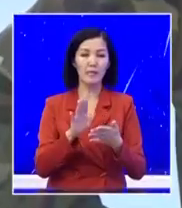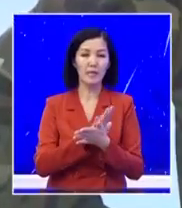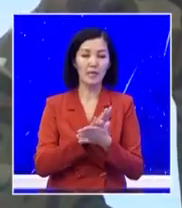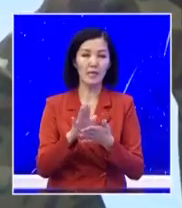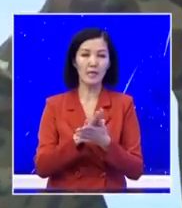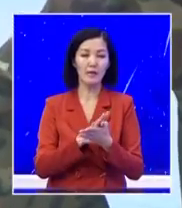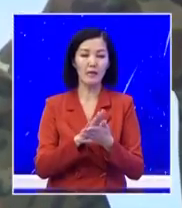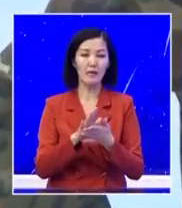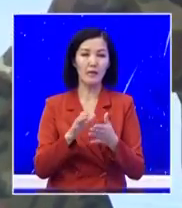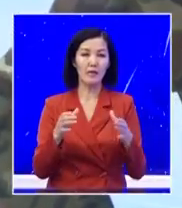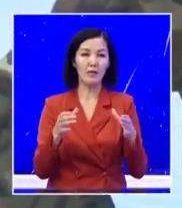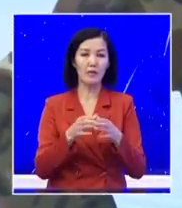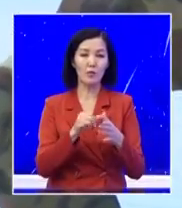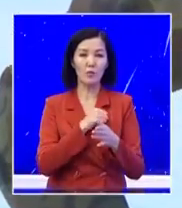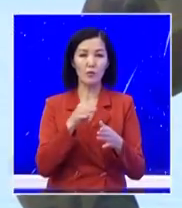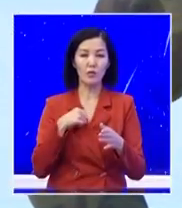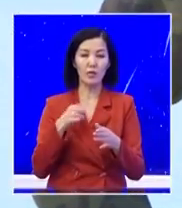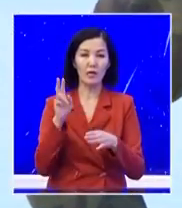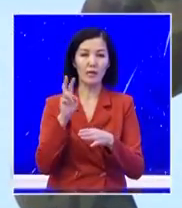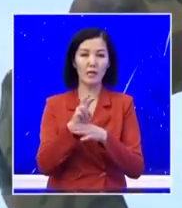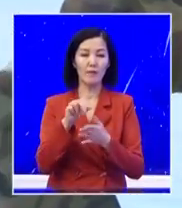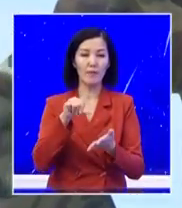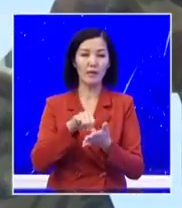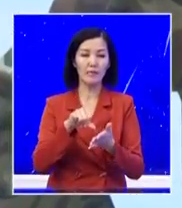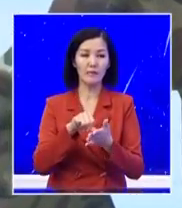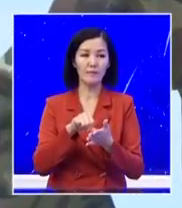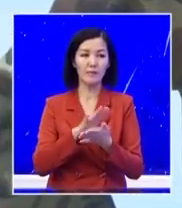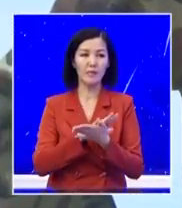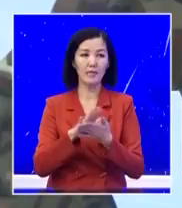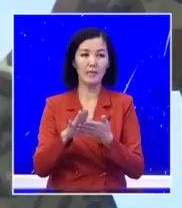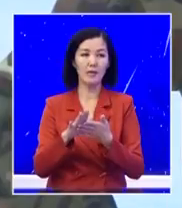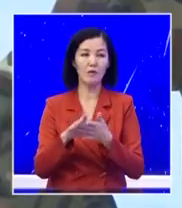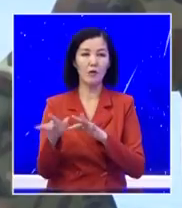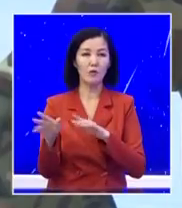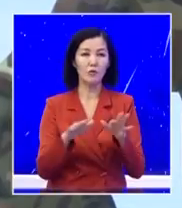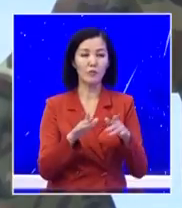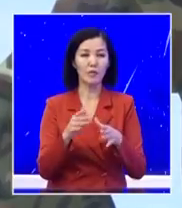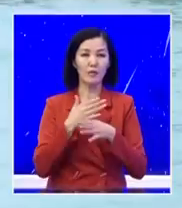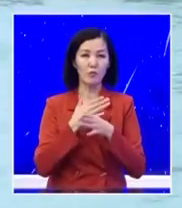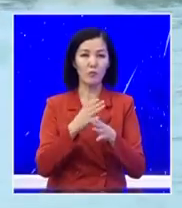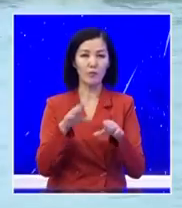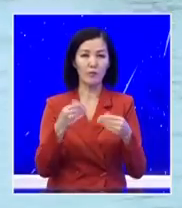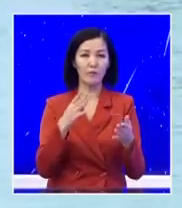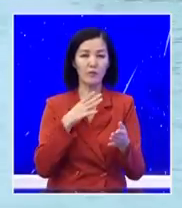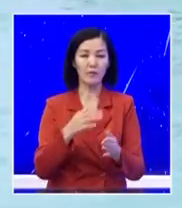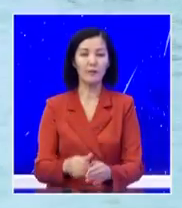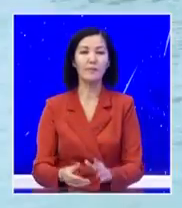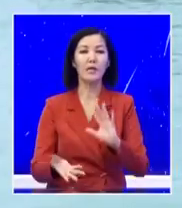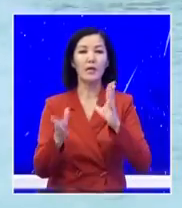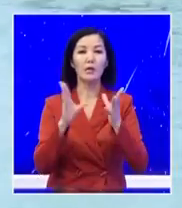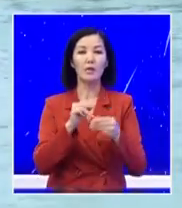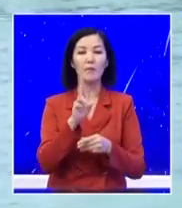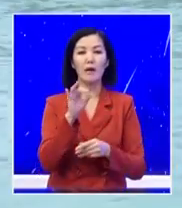ауылдың волонтер дейді ғой, солар өз еріктерімен қазір халық көзі жиналып көмектесіп жатыр. Жалпы